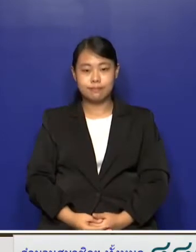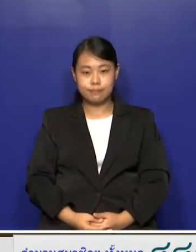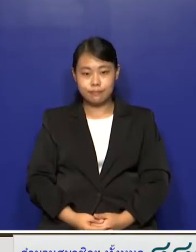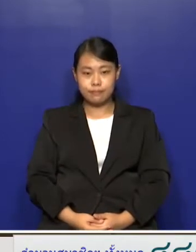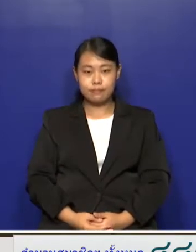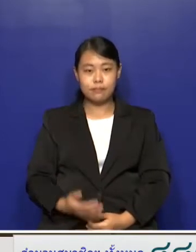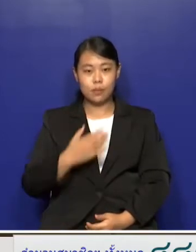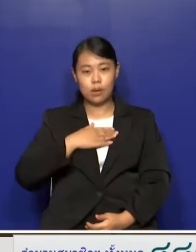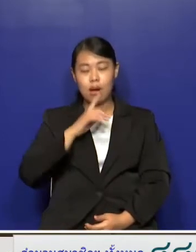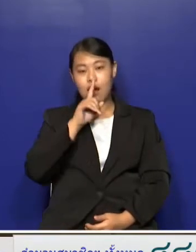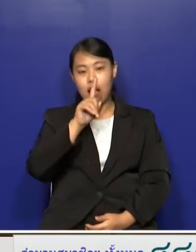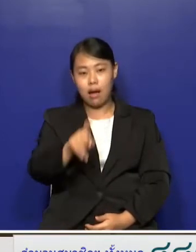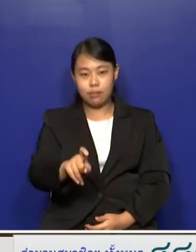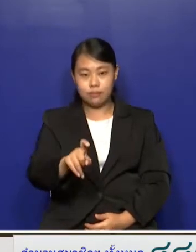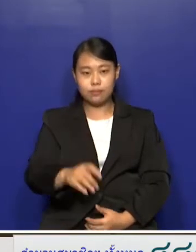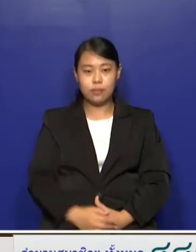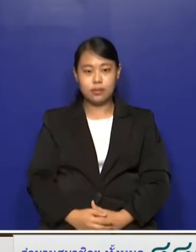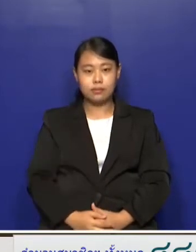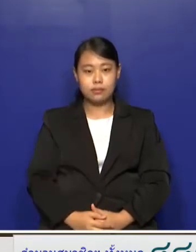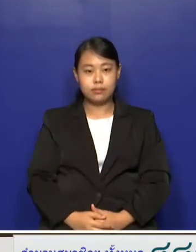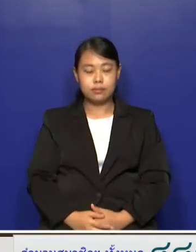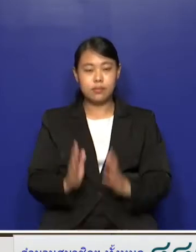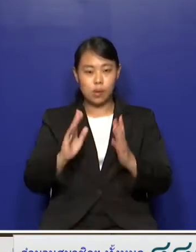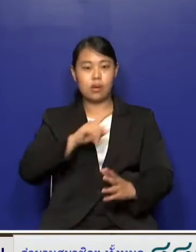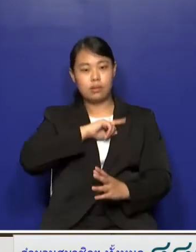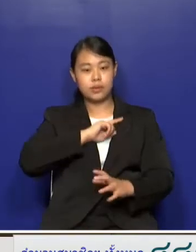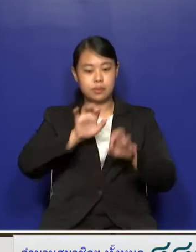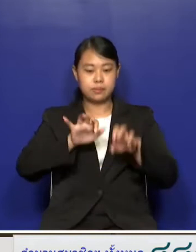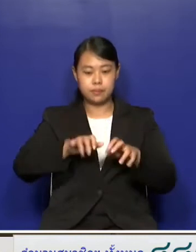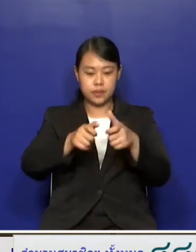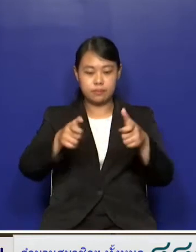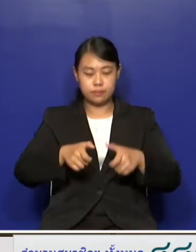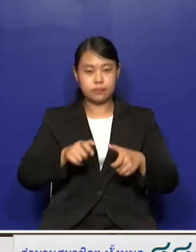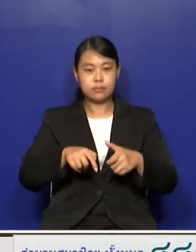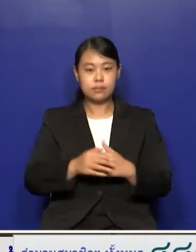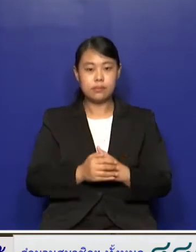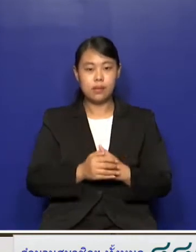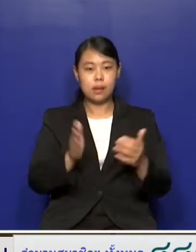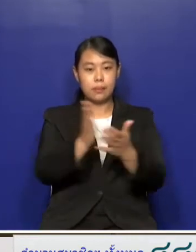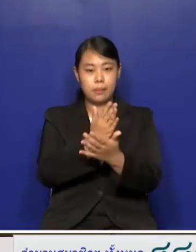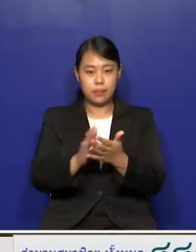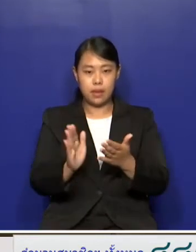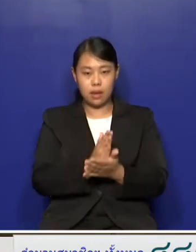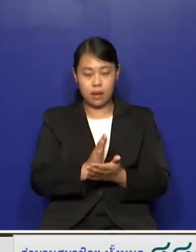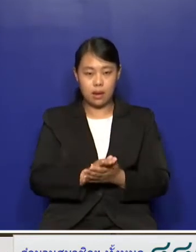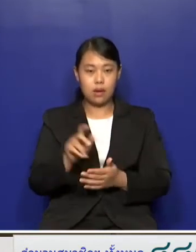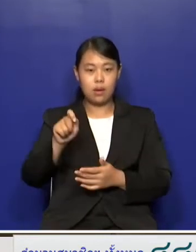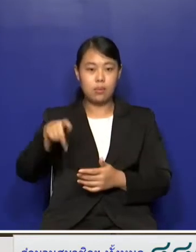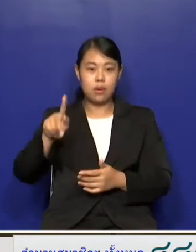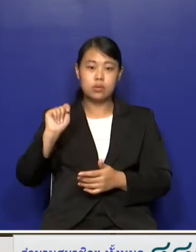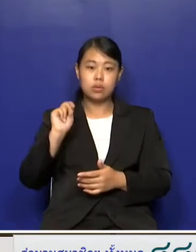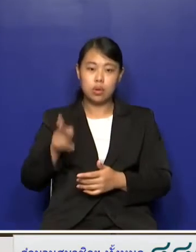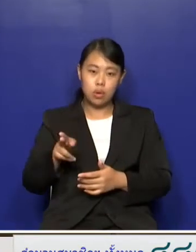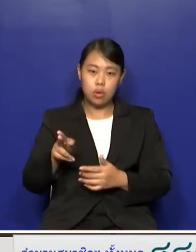จากถามนะครับผู้ที่เขียนรายงานว่าในสัดส่วนขององค์กรท้องถิ่นที่ได้ดำเนินขอ